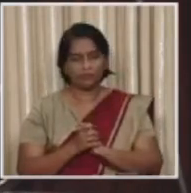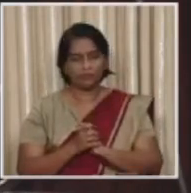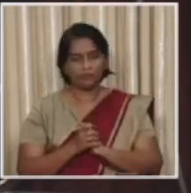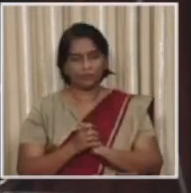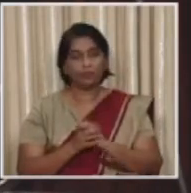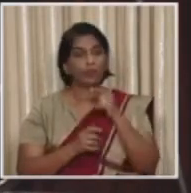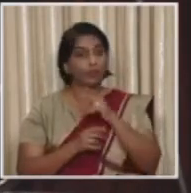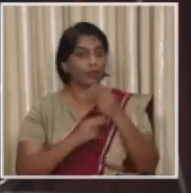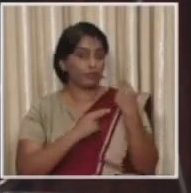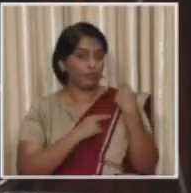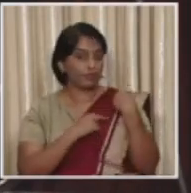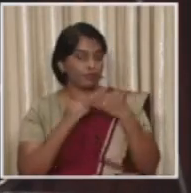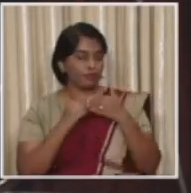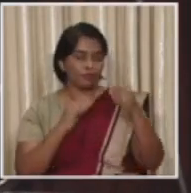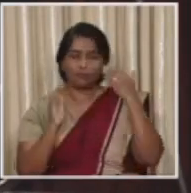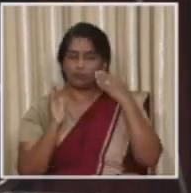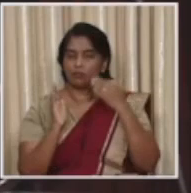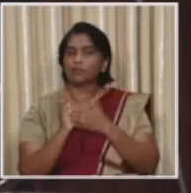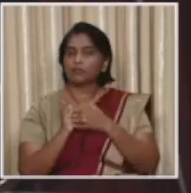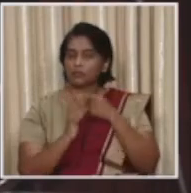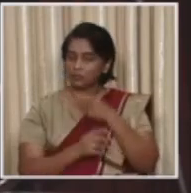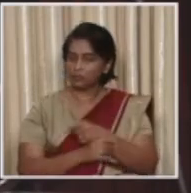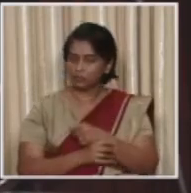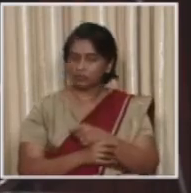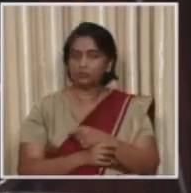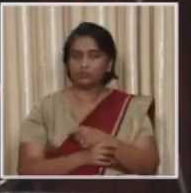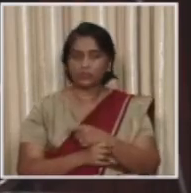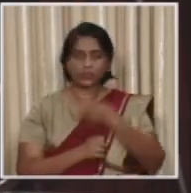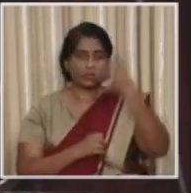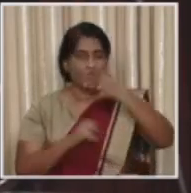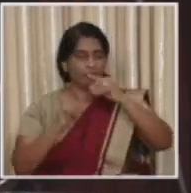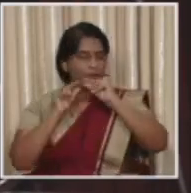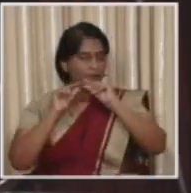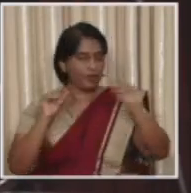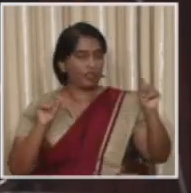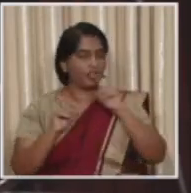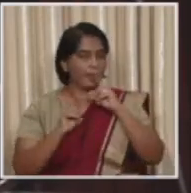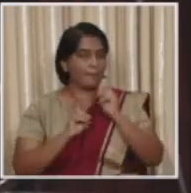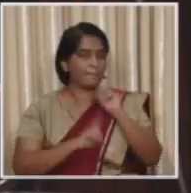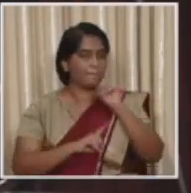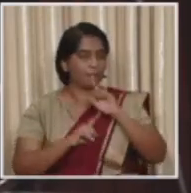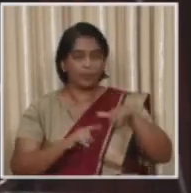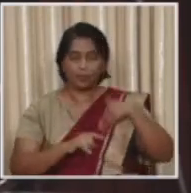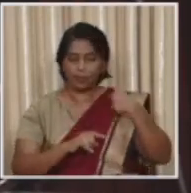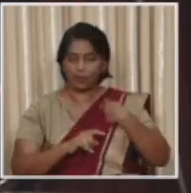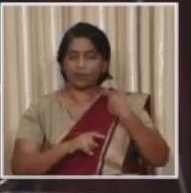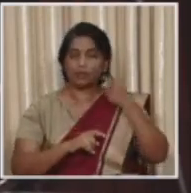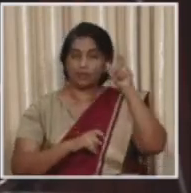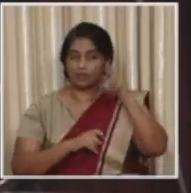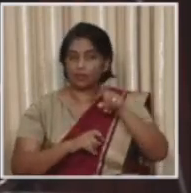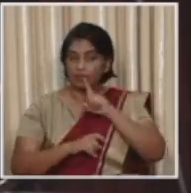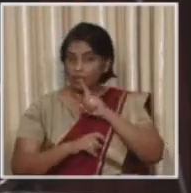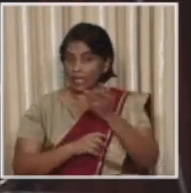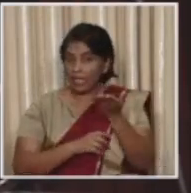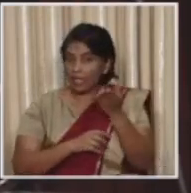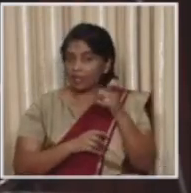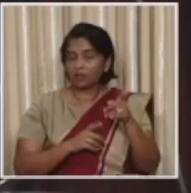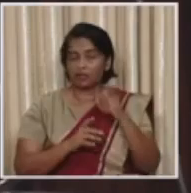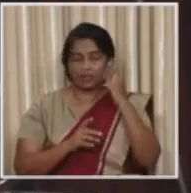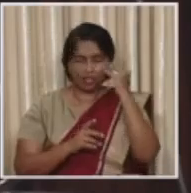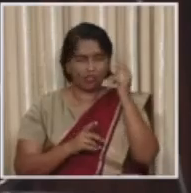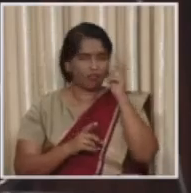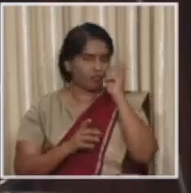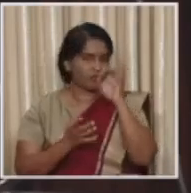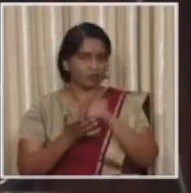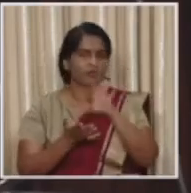මේ තනතුරු සම්බන්ධයෙන් උත් මේකේ හතරේ නිවකන්ති යටතේ කියනවා පාර්ලිමේන්තු මහ ලේකාරය විසින් ඉල්ලුම් කරන ලද තැනැත්තන්ගේ ස්ත්‍රී පුරුෂ